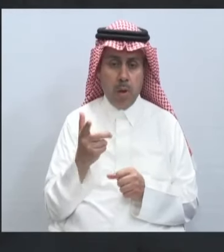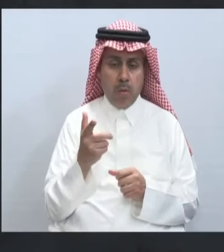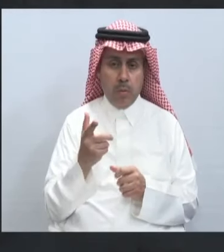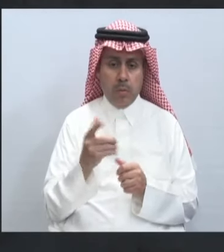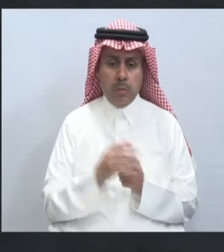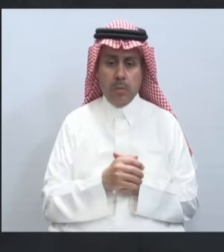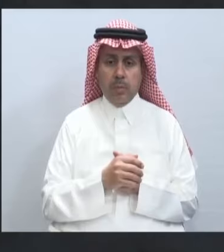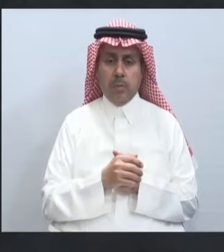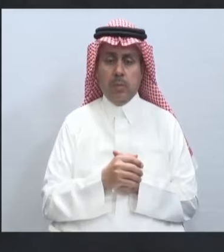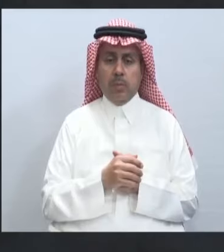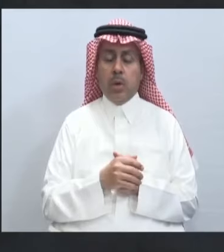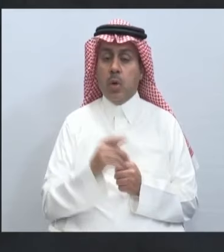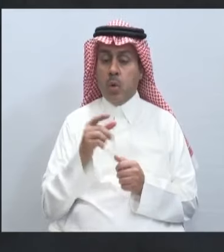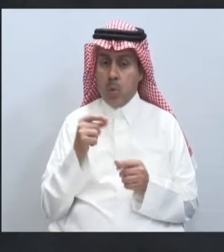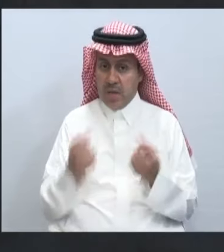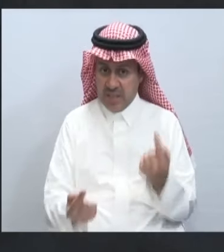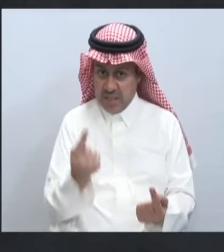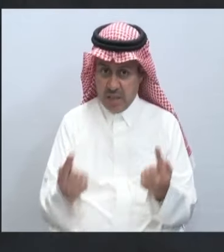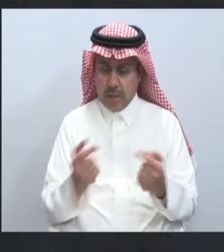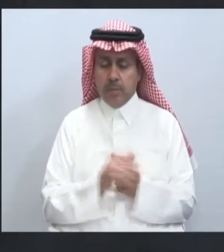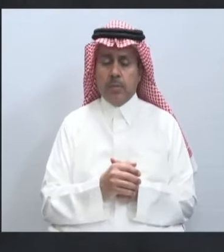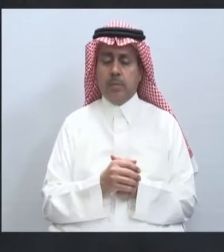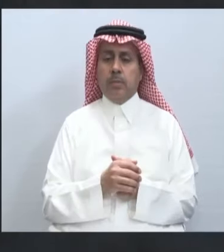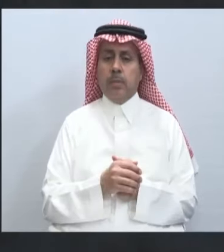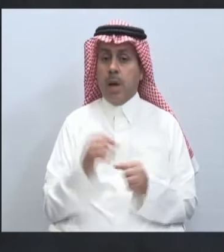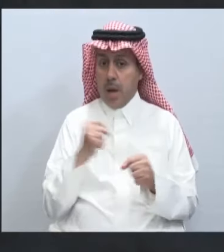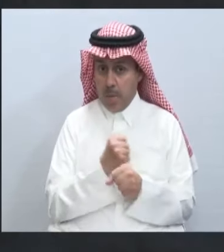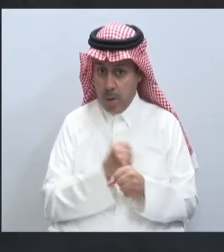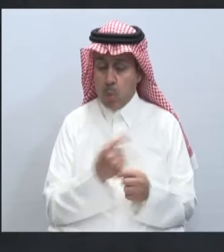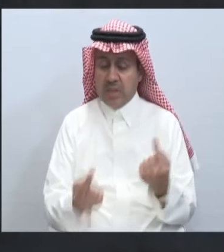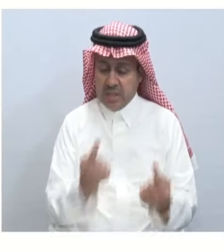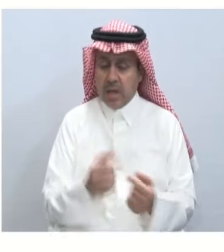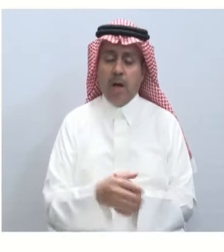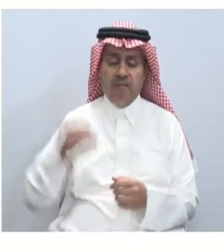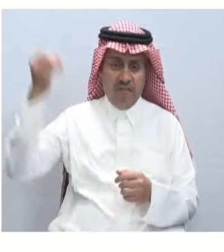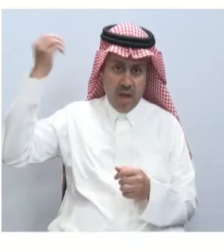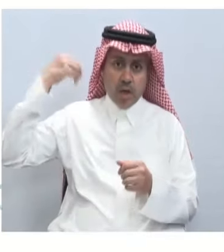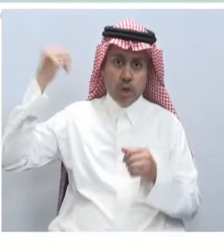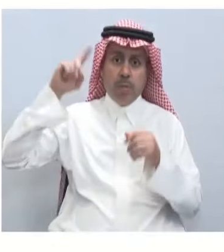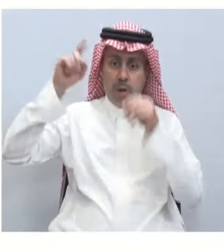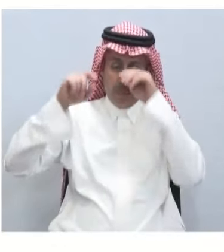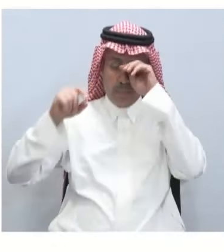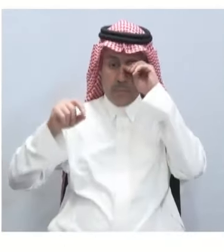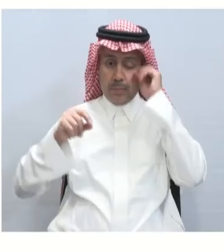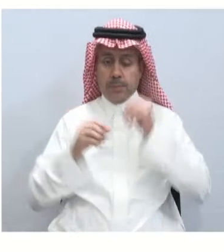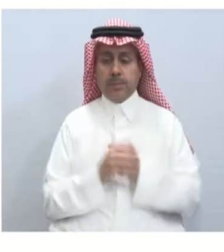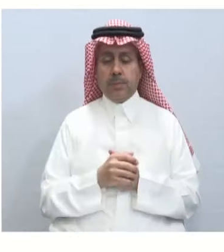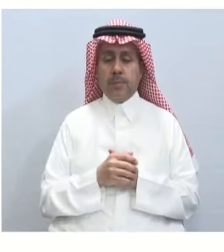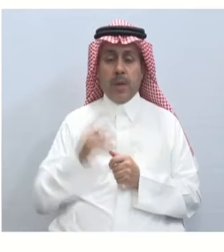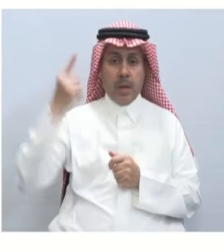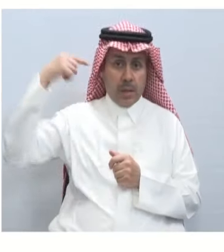احسنتم الزراعه نعم يا ابنائي الزراعه لكن قبل ان نبدا سويا دعونا